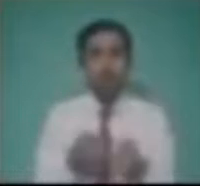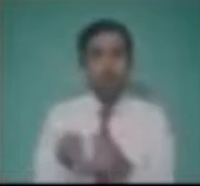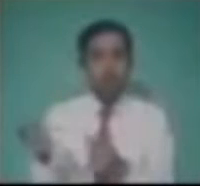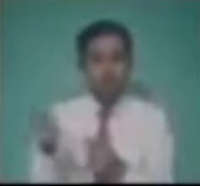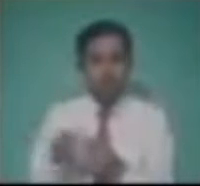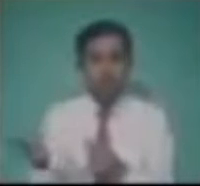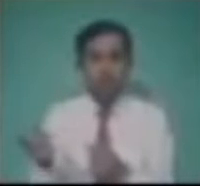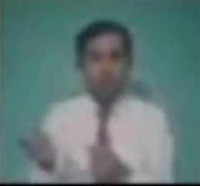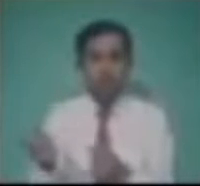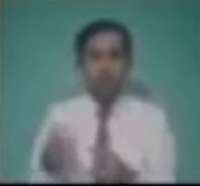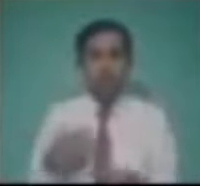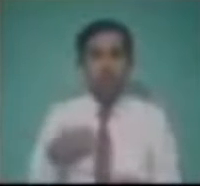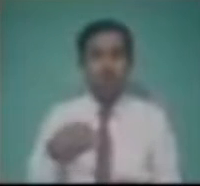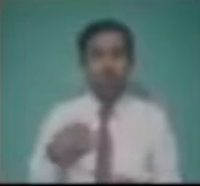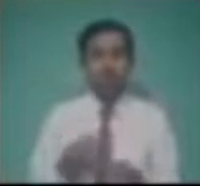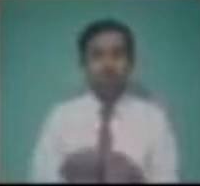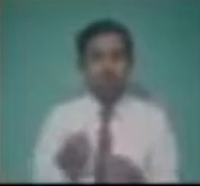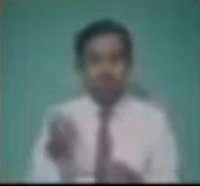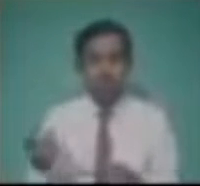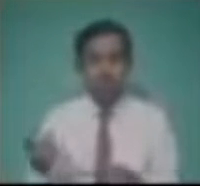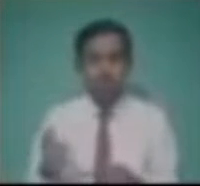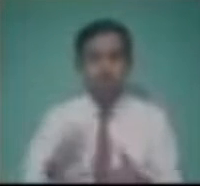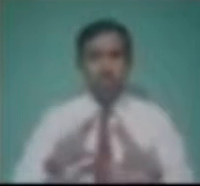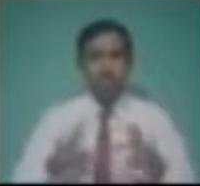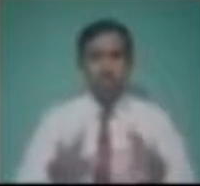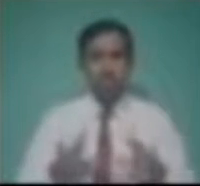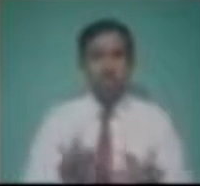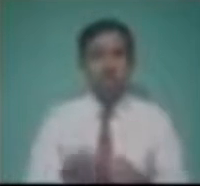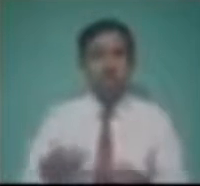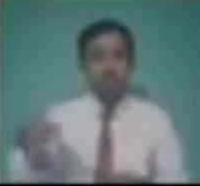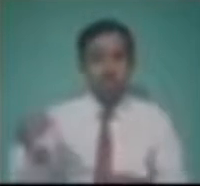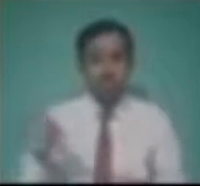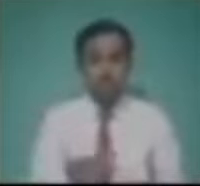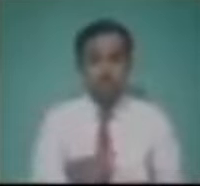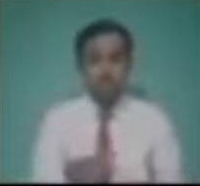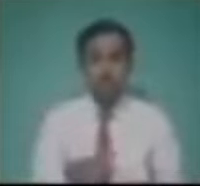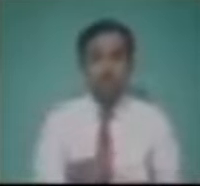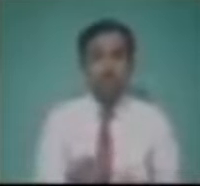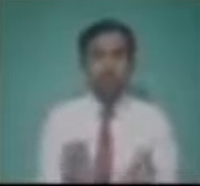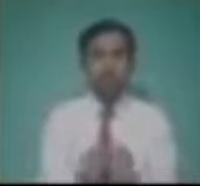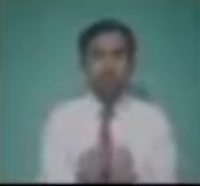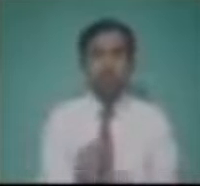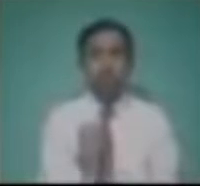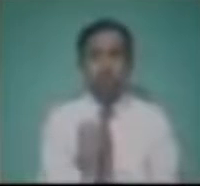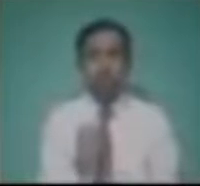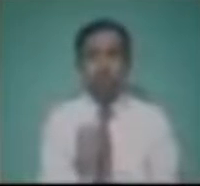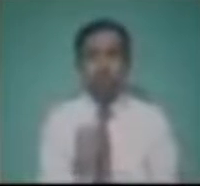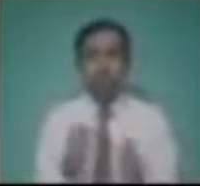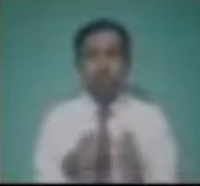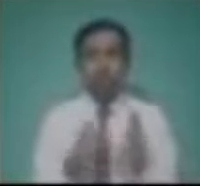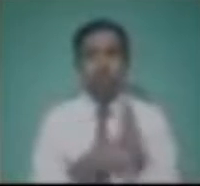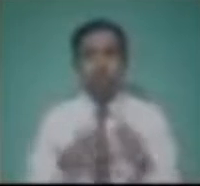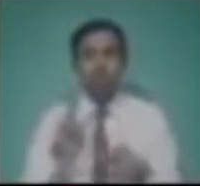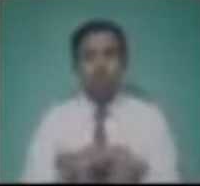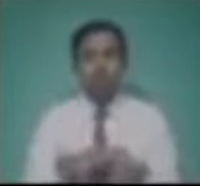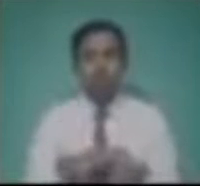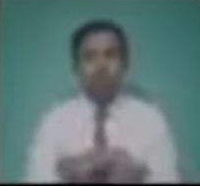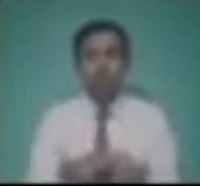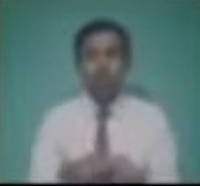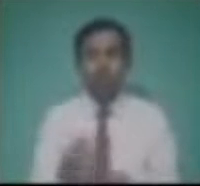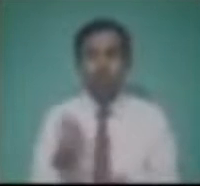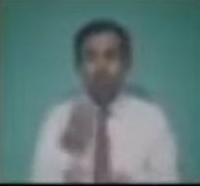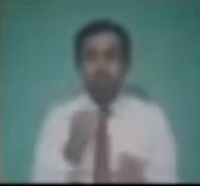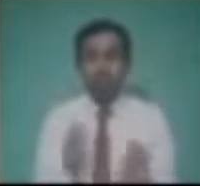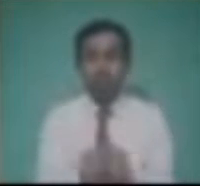ගෙවන්න ඕනේ. නිල ඇඳුම් අරන් දෙන්න ඕනේ. සපත්තු මේ සරන් දෙන්න ඕනේ. මේවා කරන්නේ කොහමද? IMF හොදලා තම්බල බිව්වට